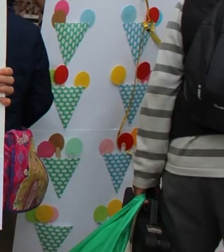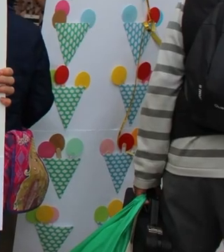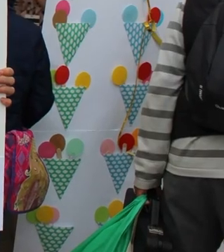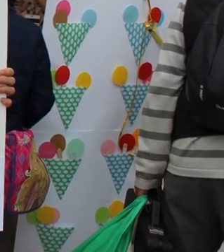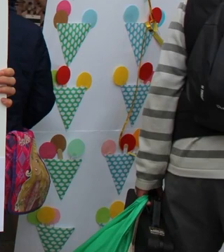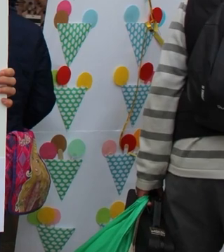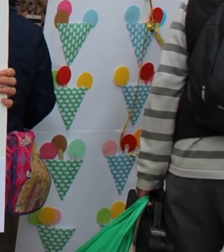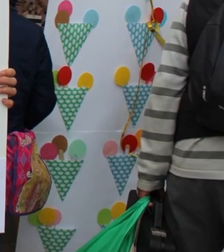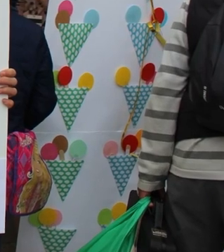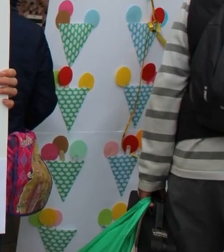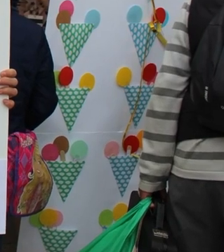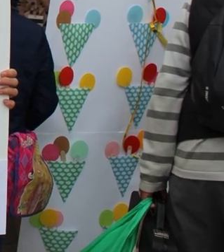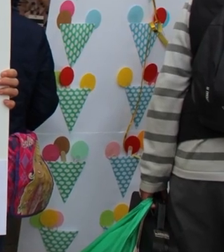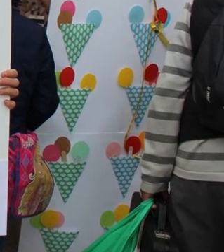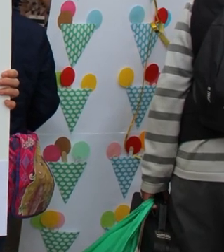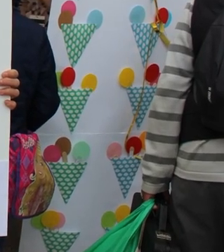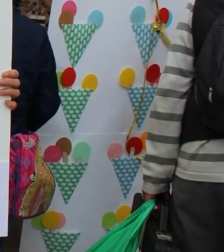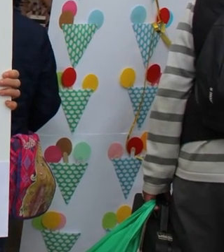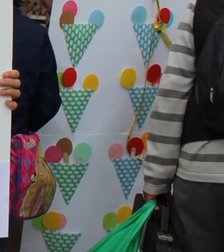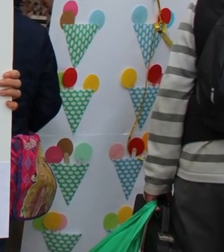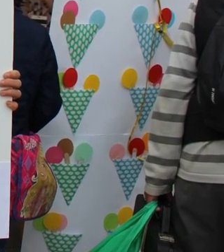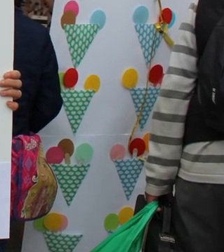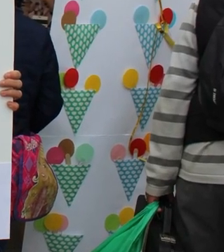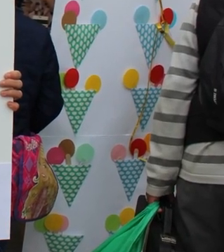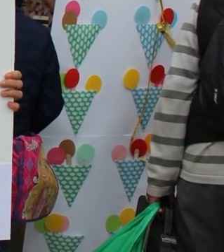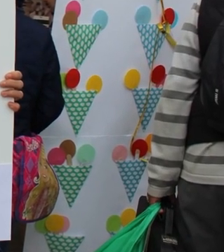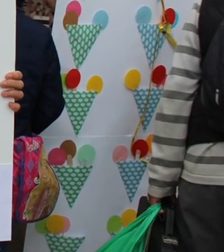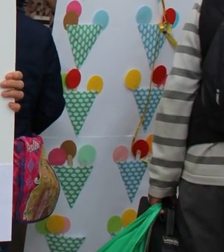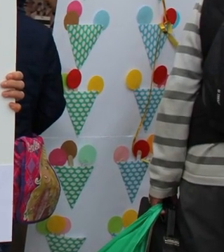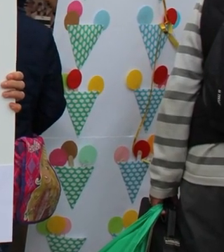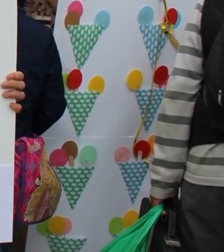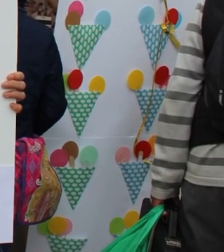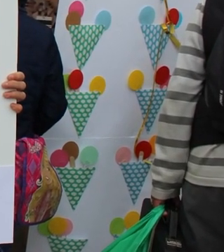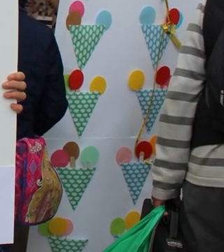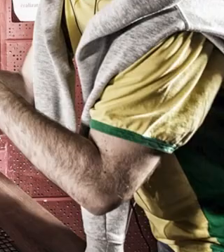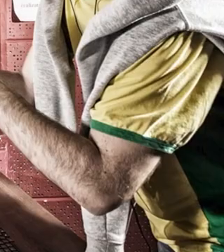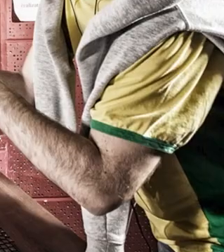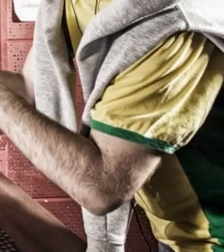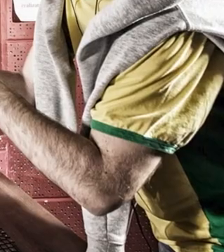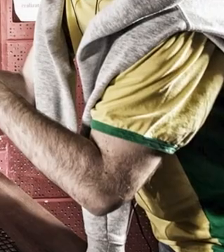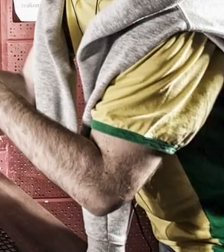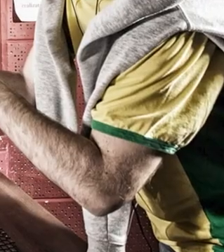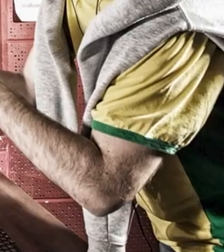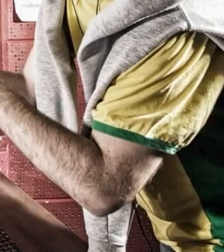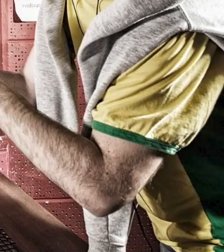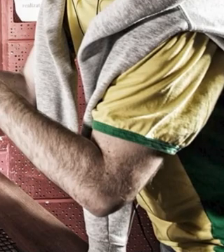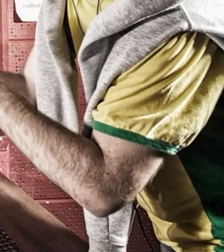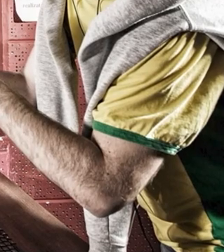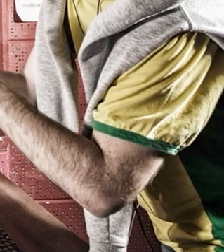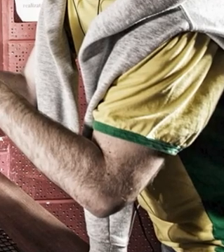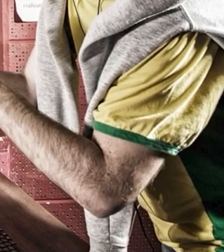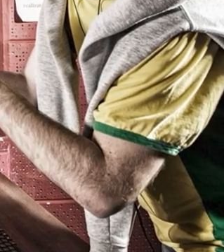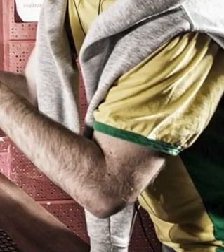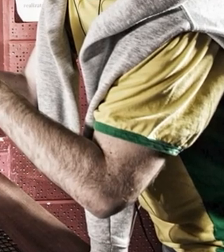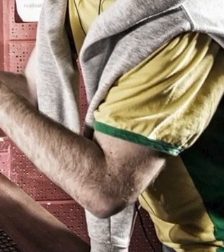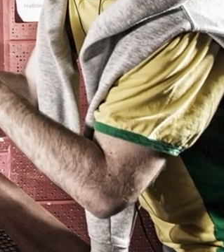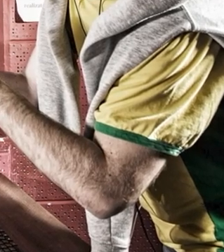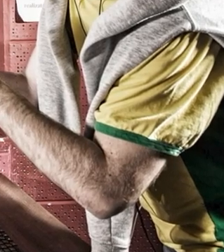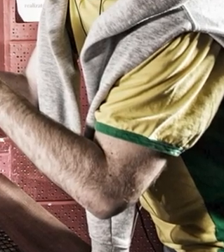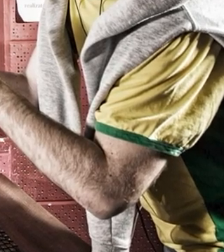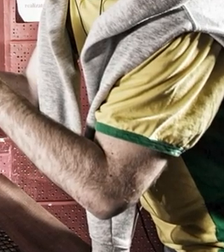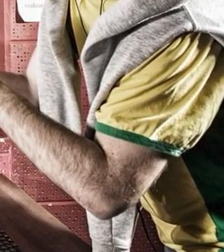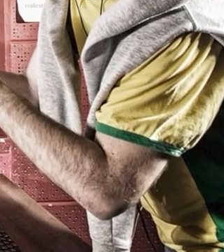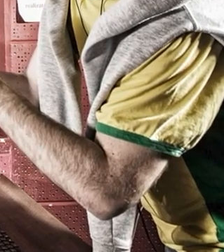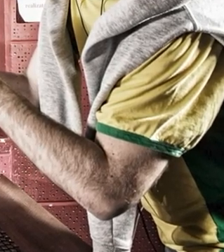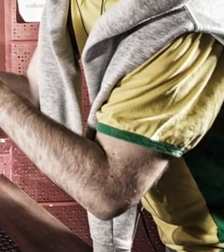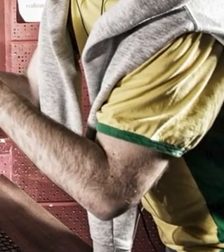zamożnym. Pamiętajmy także o tym, że studenci z każdą swoją trudnością, z każdą swoją bolączką mogą zwrócić się do Centrum Obsługi